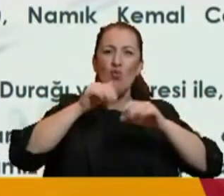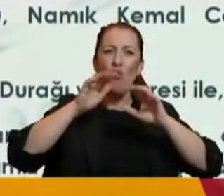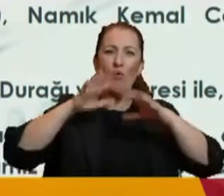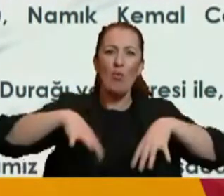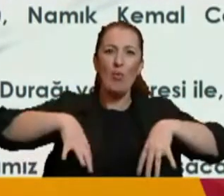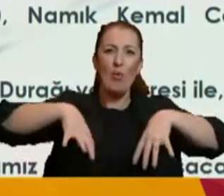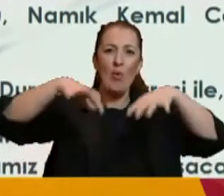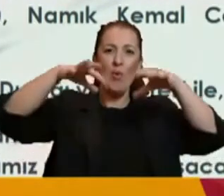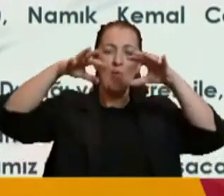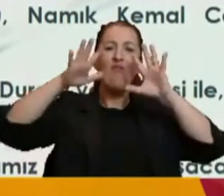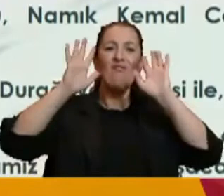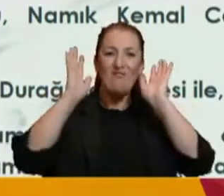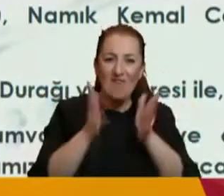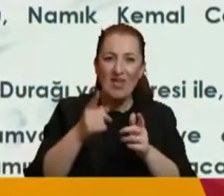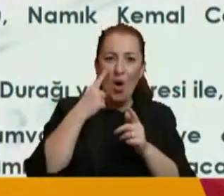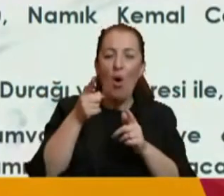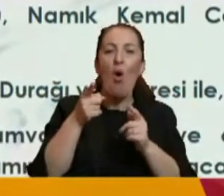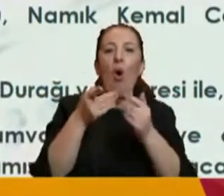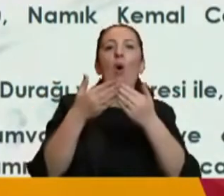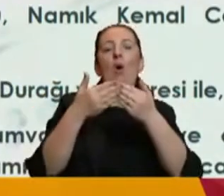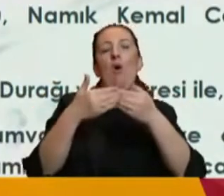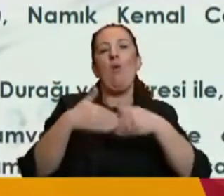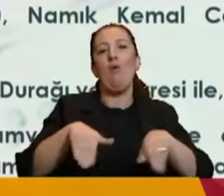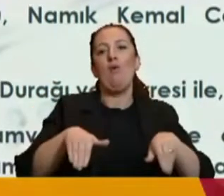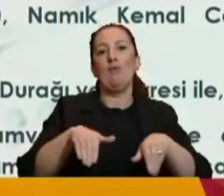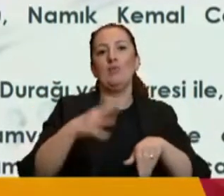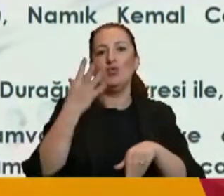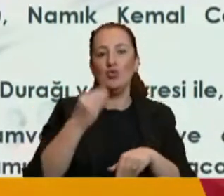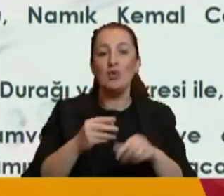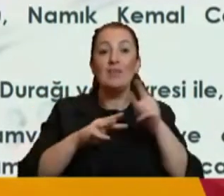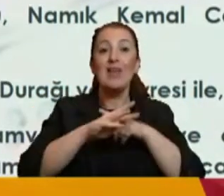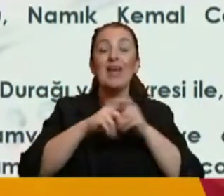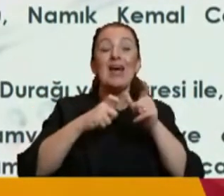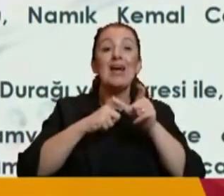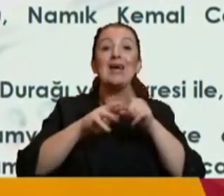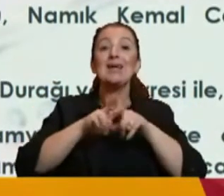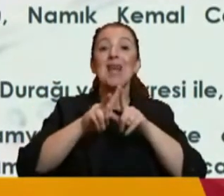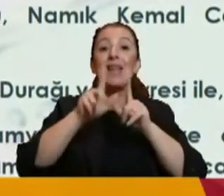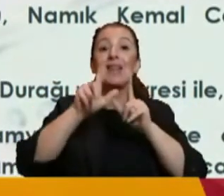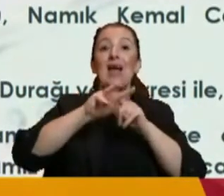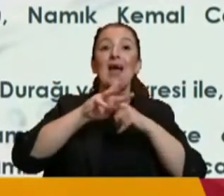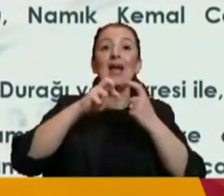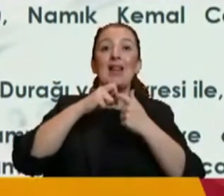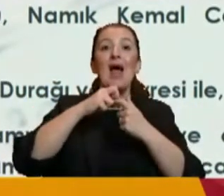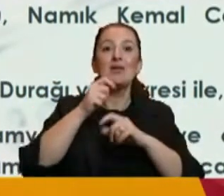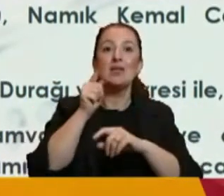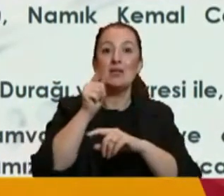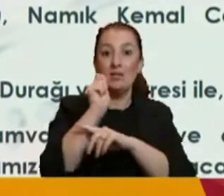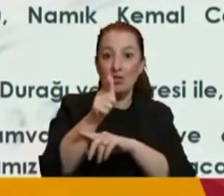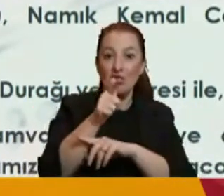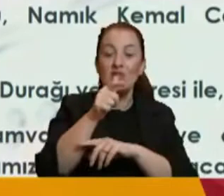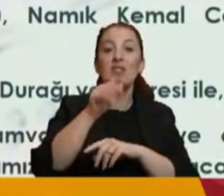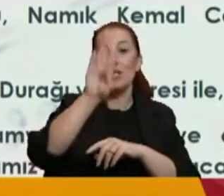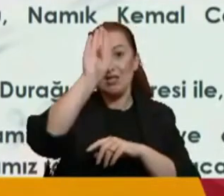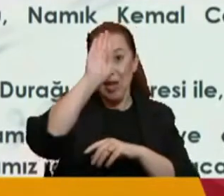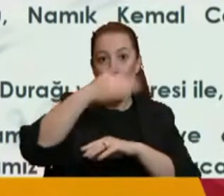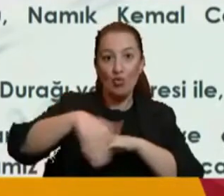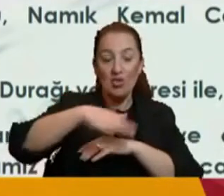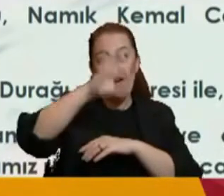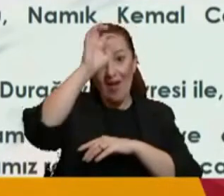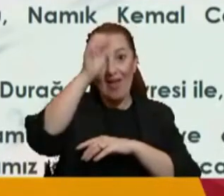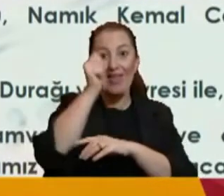çıkan sel baskı o önlenmiş olacak Esenler ilçesinde İstanbul caddesi Fatih ilçesinde